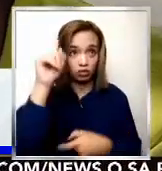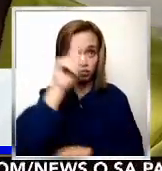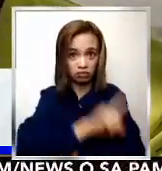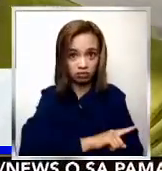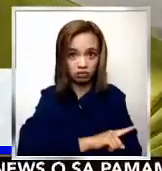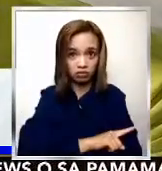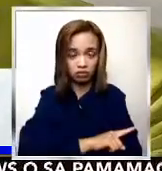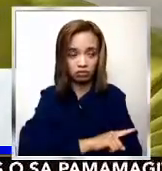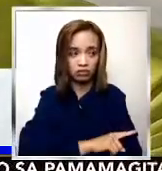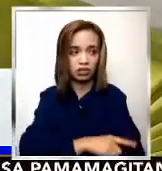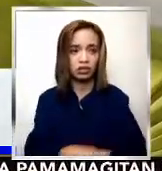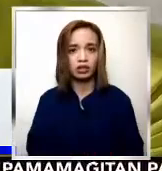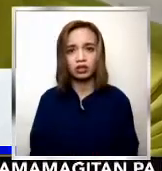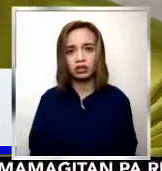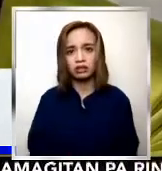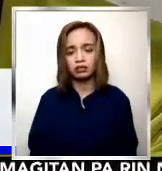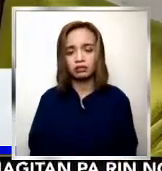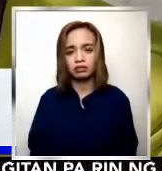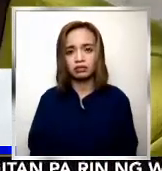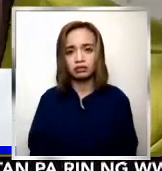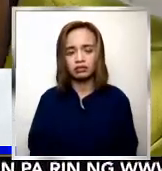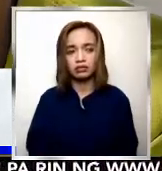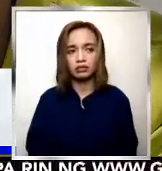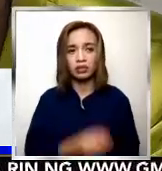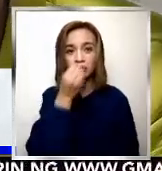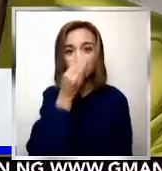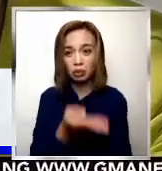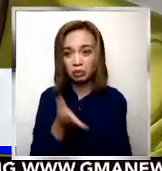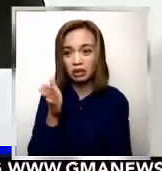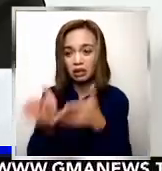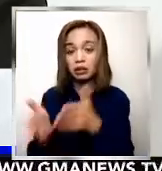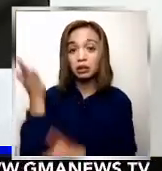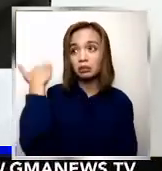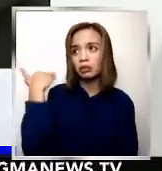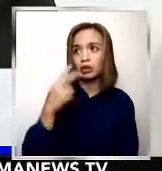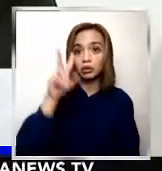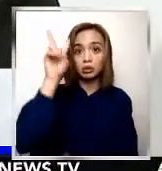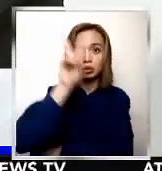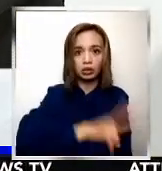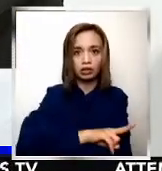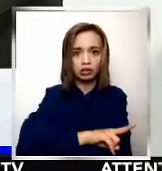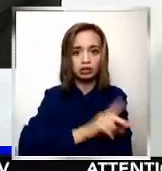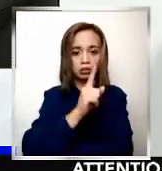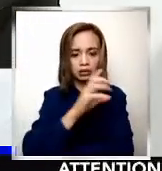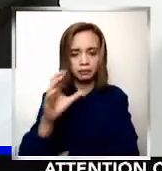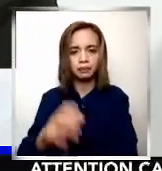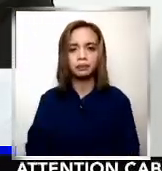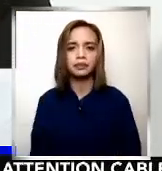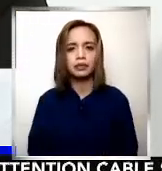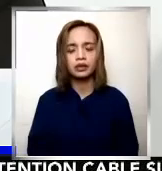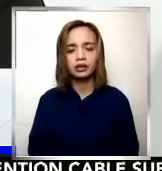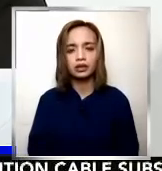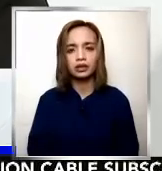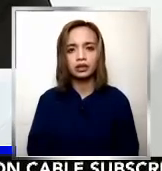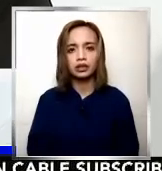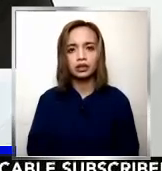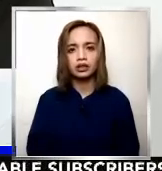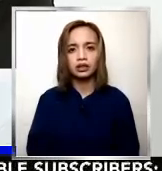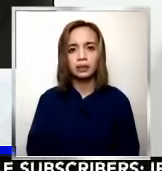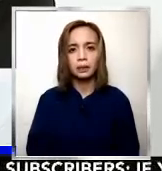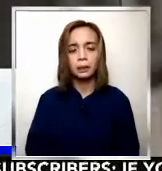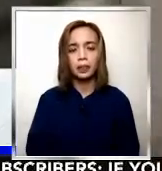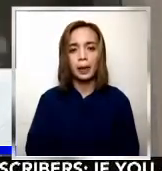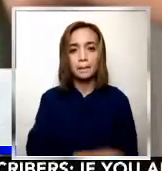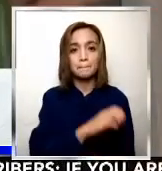yan. Konti lang na matira. Yung dati, maka 2 araw ka pa ng 100. Ipinanukala rin ni Energy Secretary Alfonso Cusi nung isang